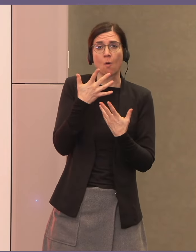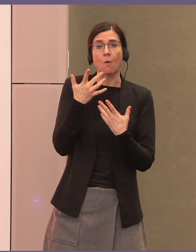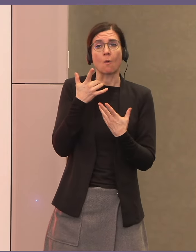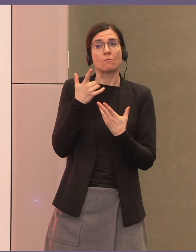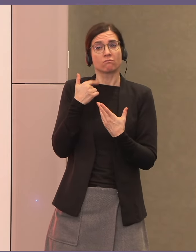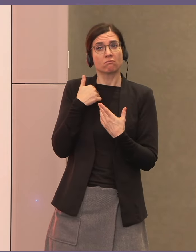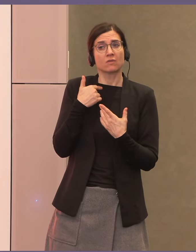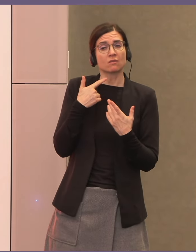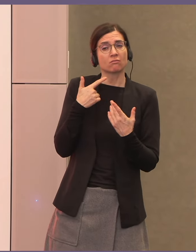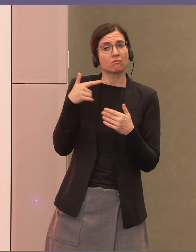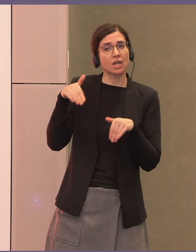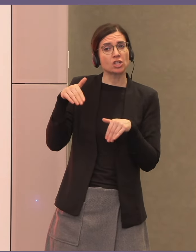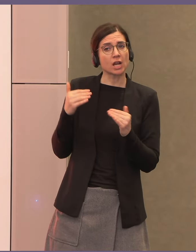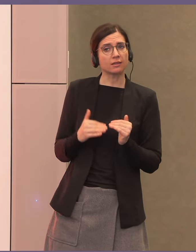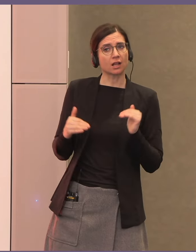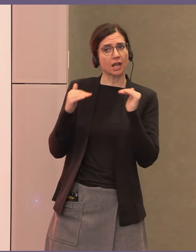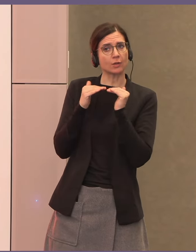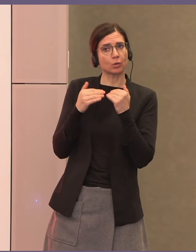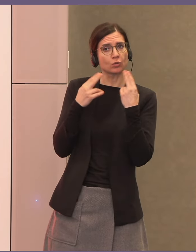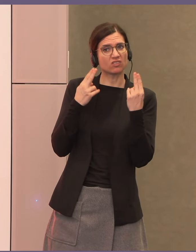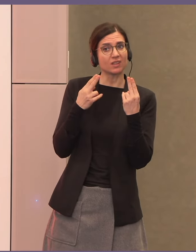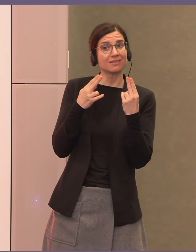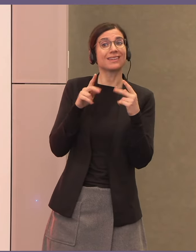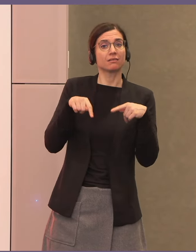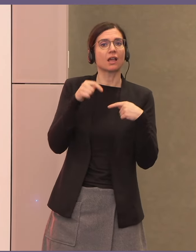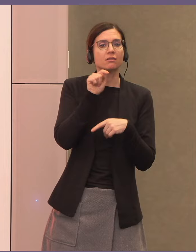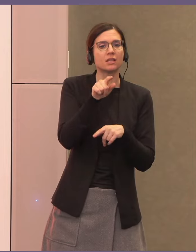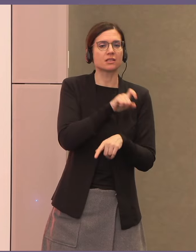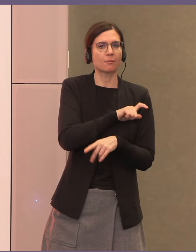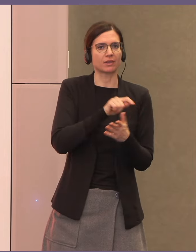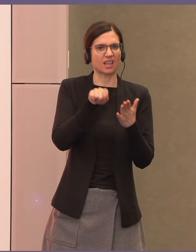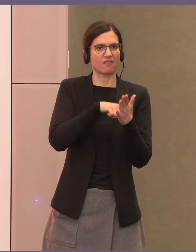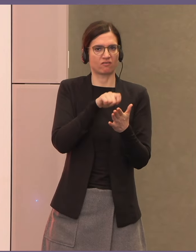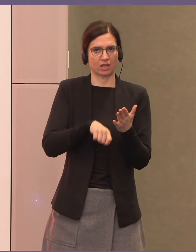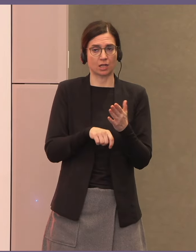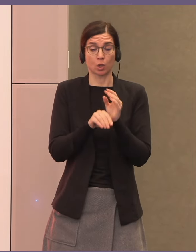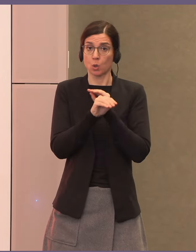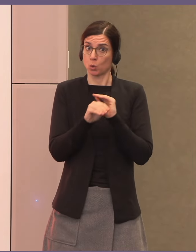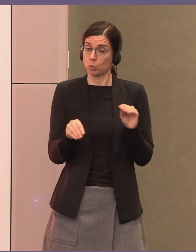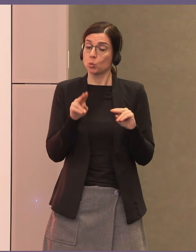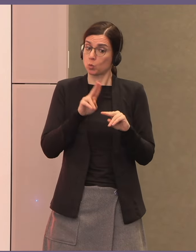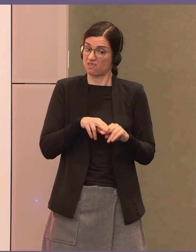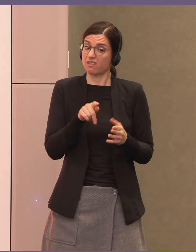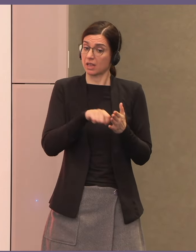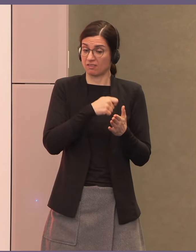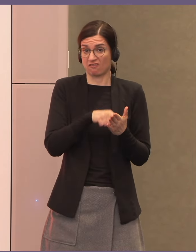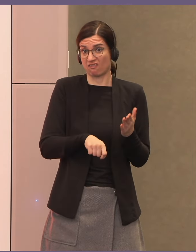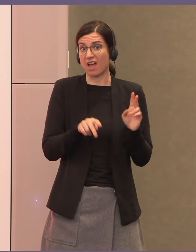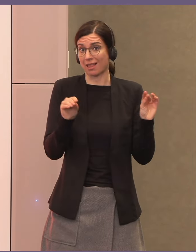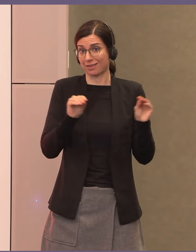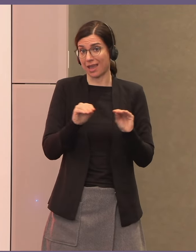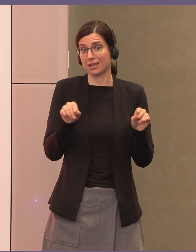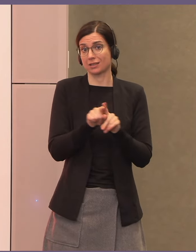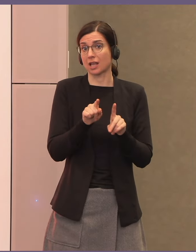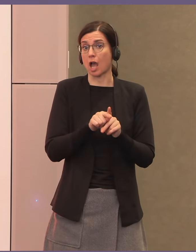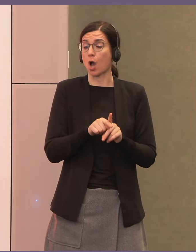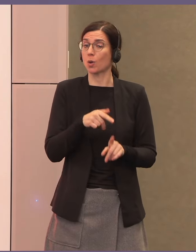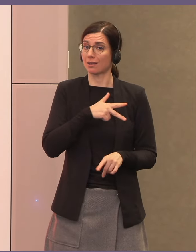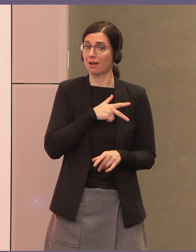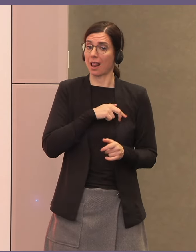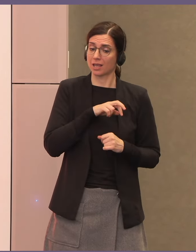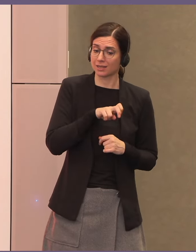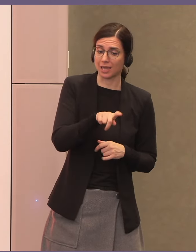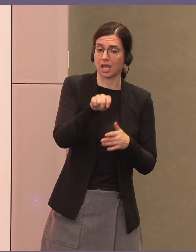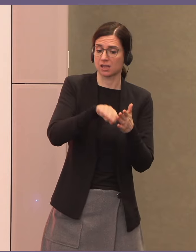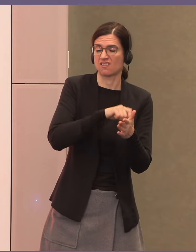wenn sie dann gewählt wurden, können sie diese auch abliefern. Also die Europäische